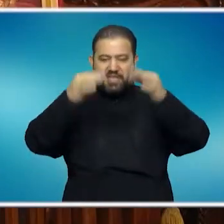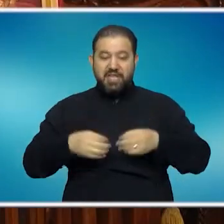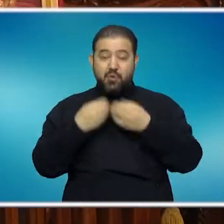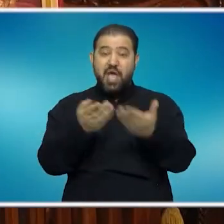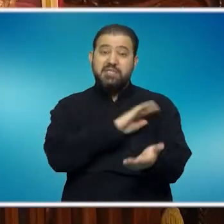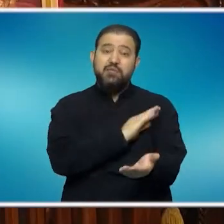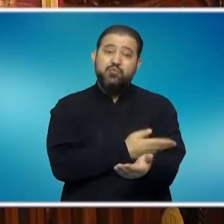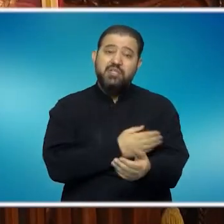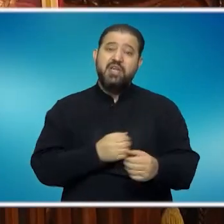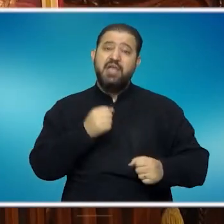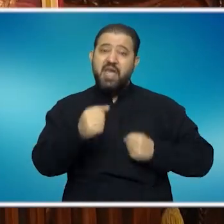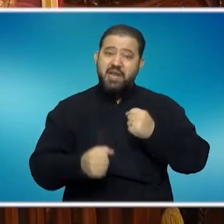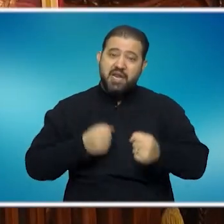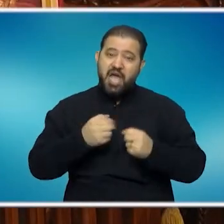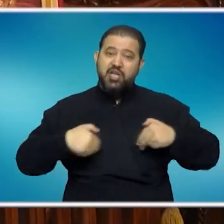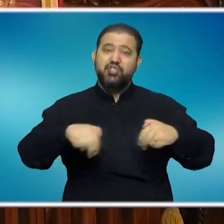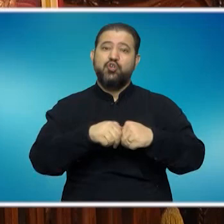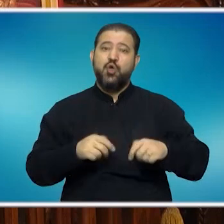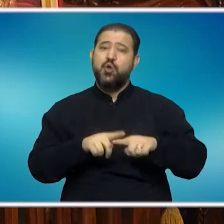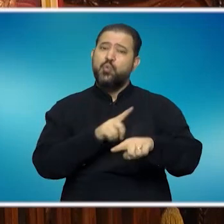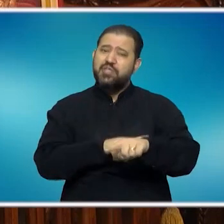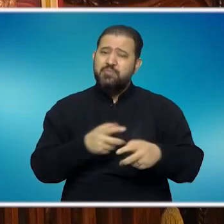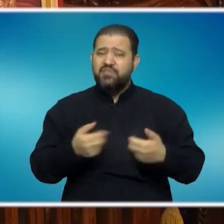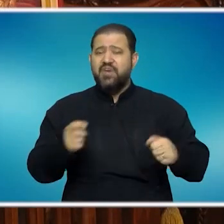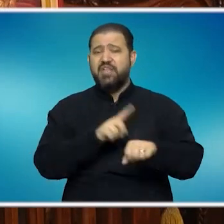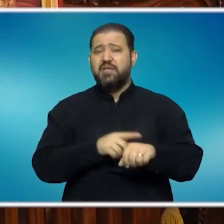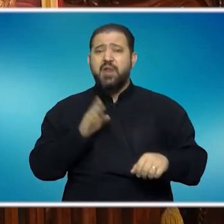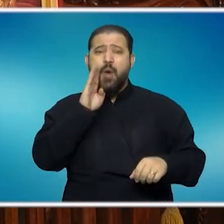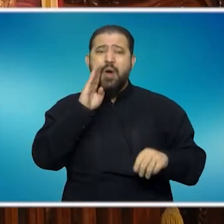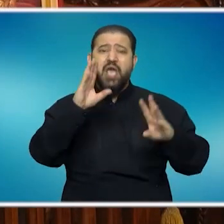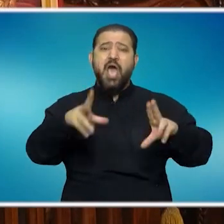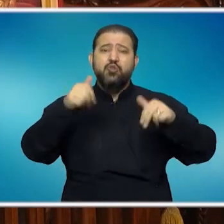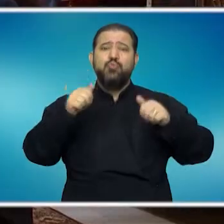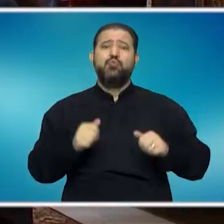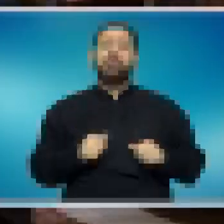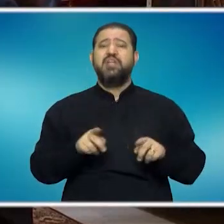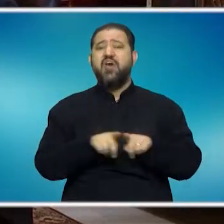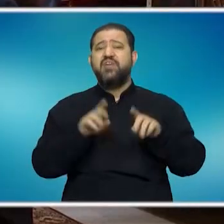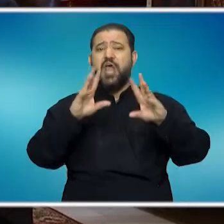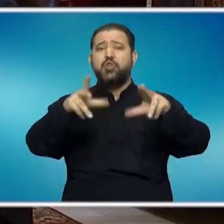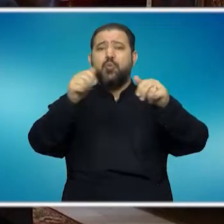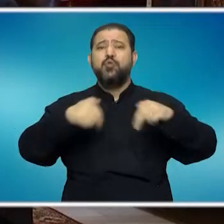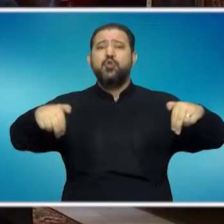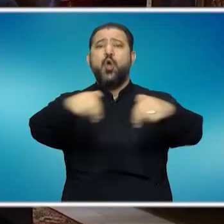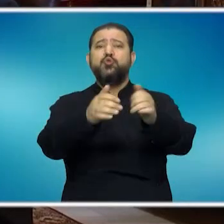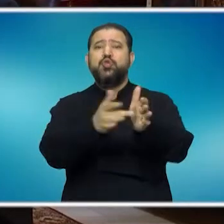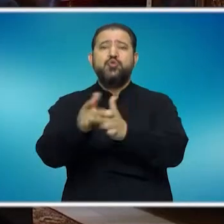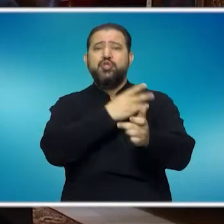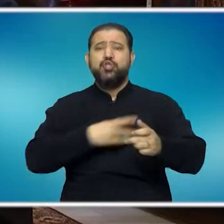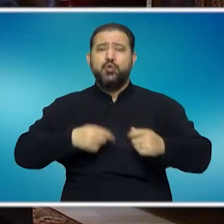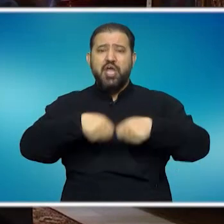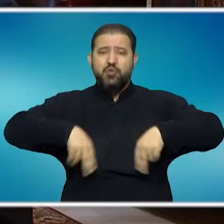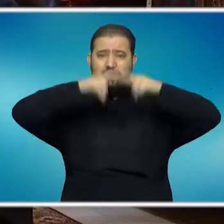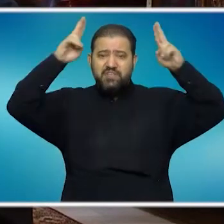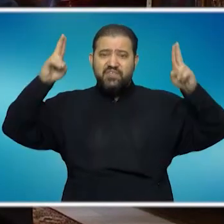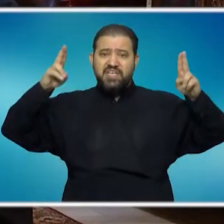Dumnezeu și să ne dea puterea și tăria de a alerga și noi cu timp și fără timp către Maica Domnului, către Mântuitorul nostru Iisus Hristos și către toți